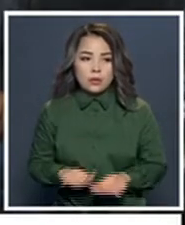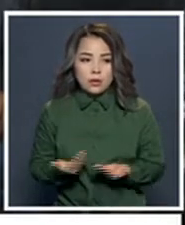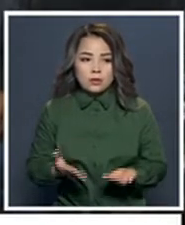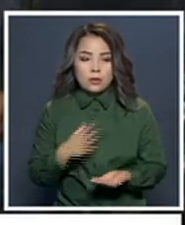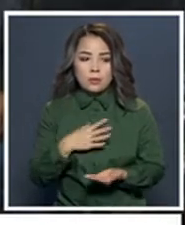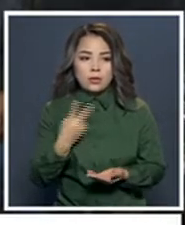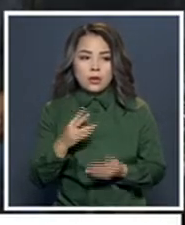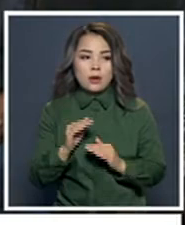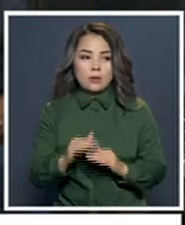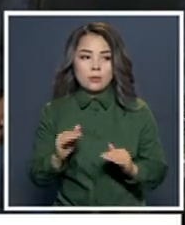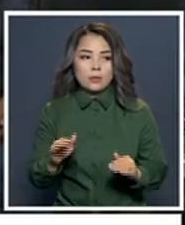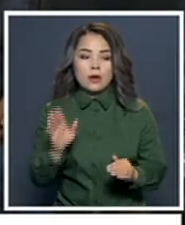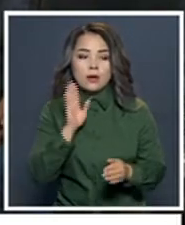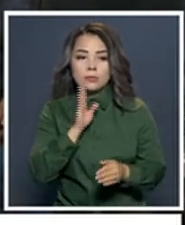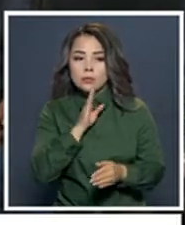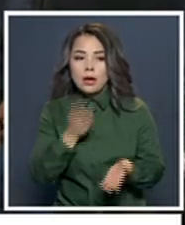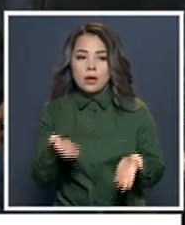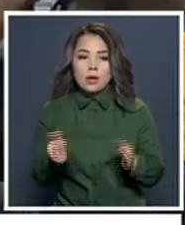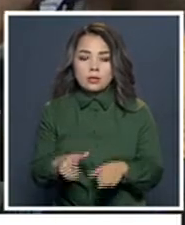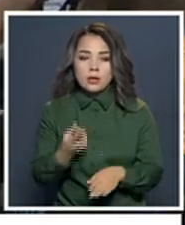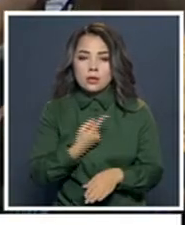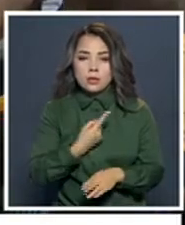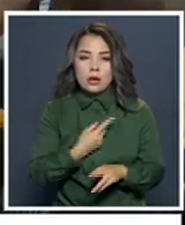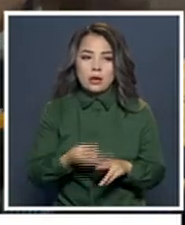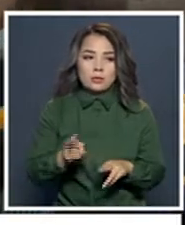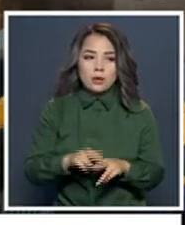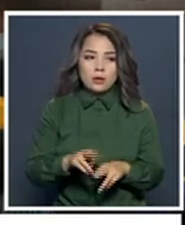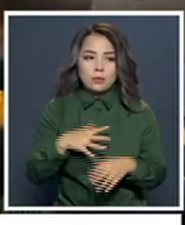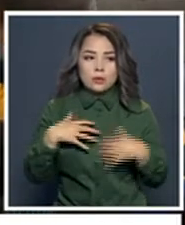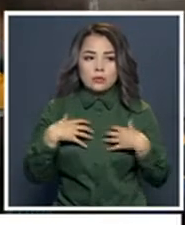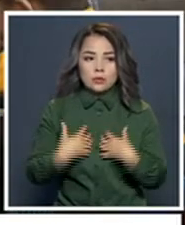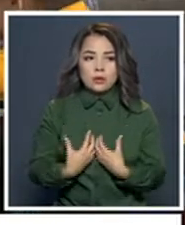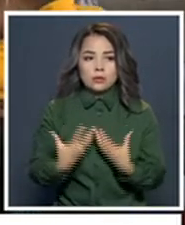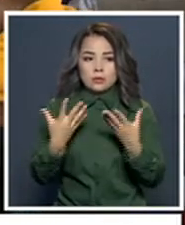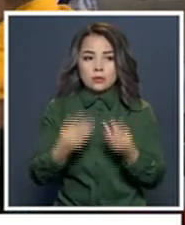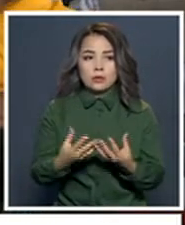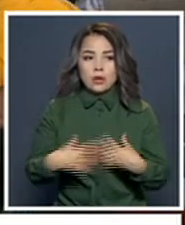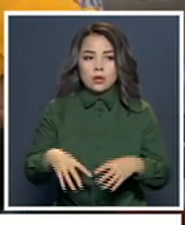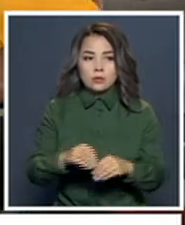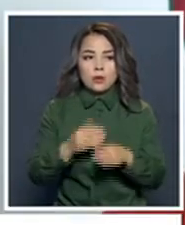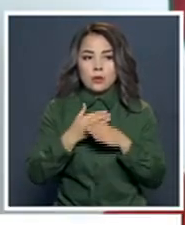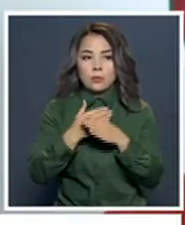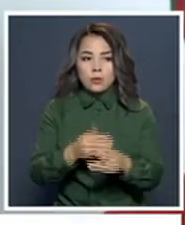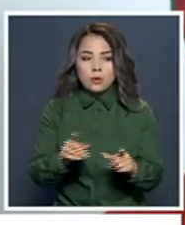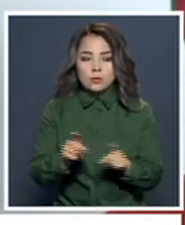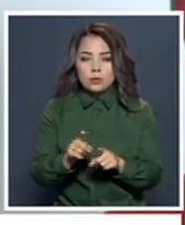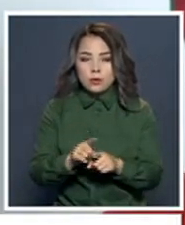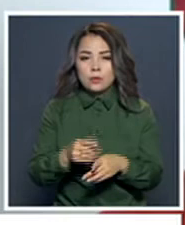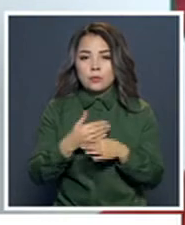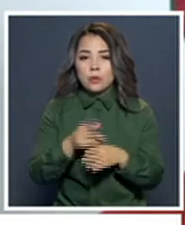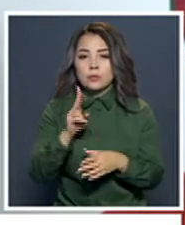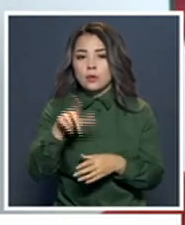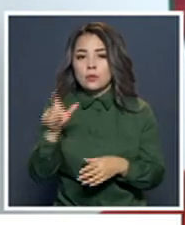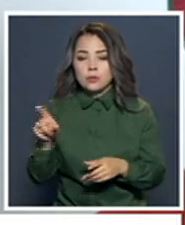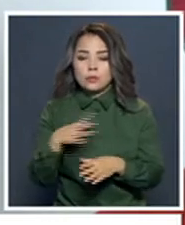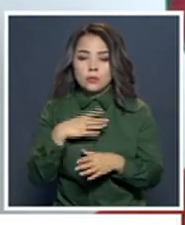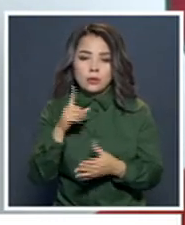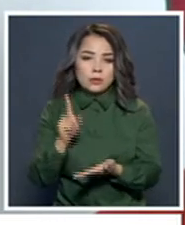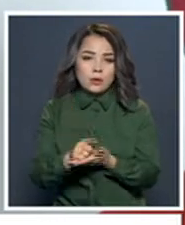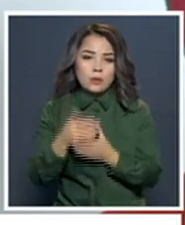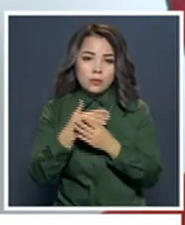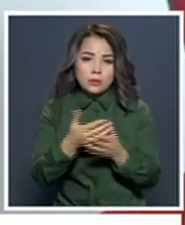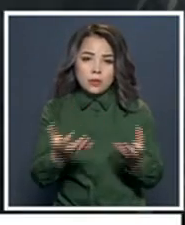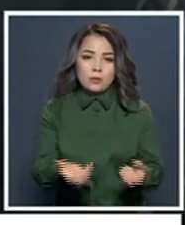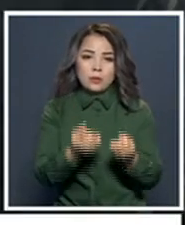қазір туысқандарының үйінде тұрып жатыр. Ал жергілікті әкімдік өкілдері қайғыдан қан жұтқан отбасыға қолдау көрсетіп, қол ұшын созуға кірісті.